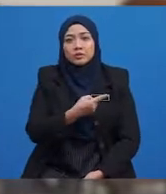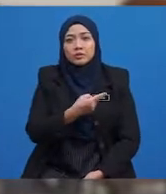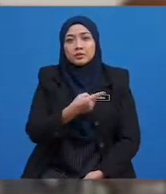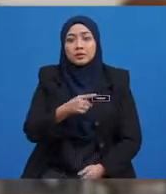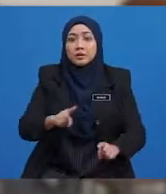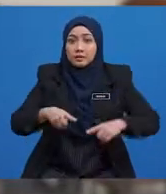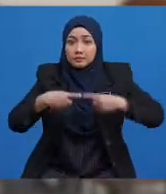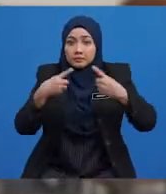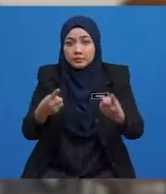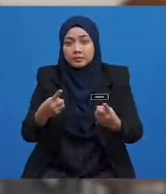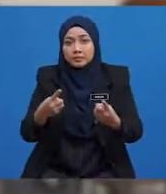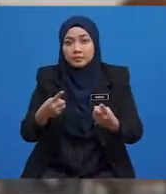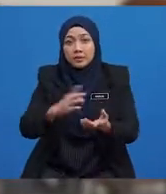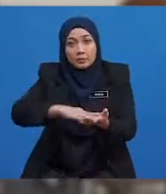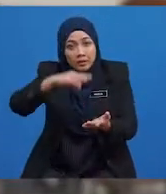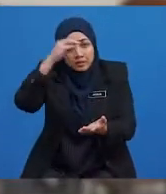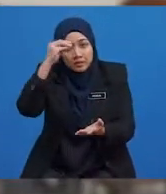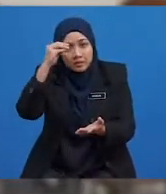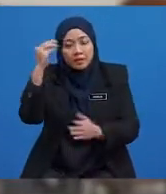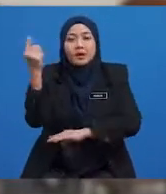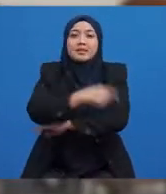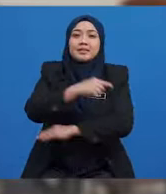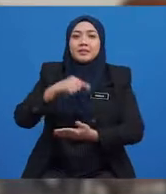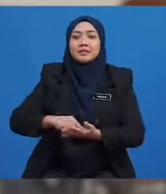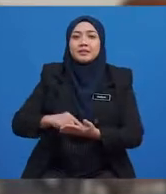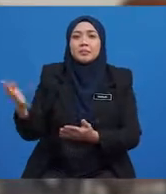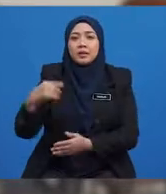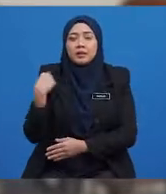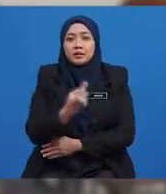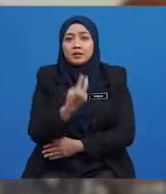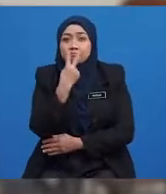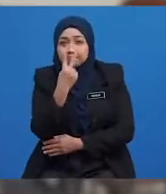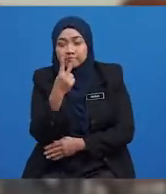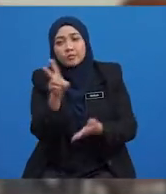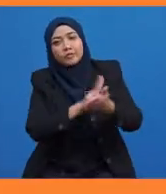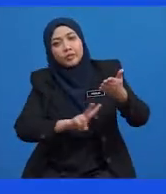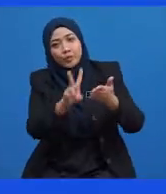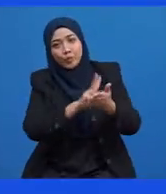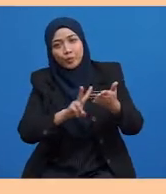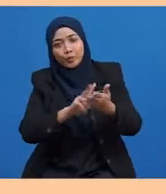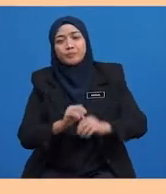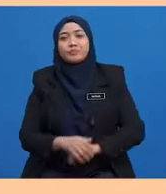ke sesi pembelajaran pada hari ini, mari kita menonton sebuah video.